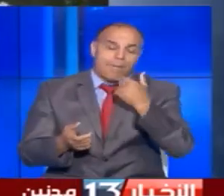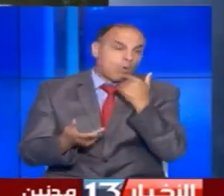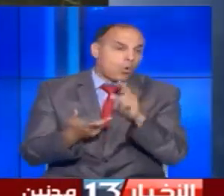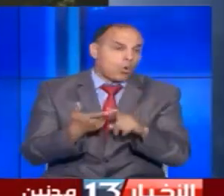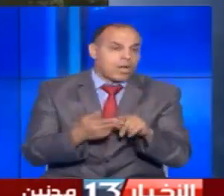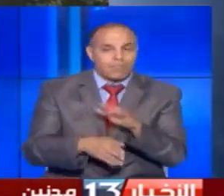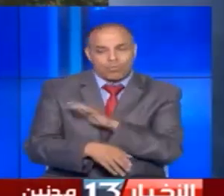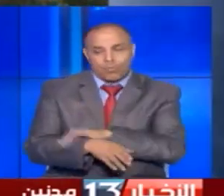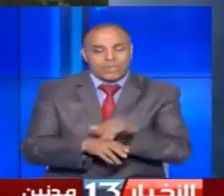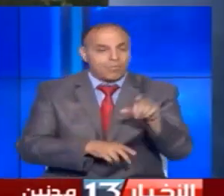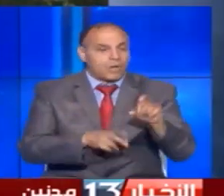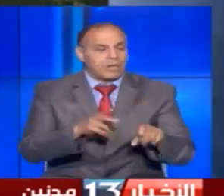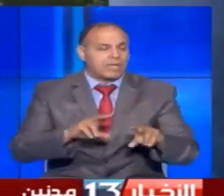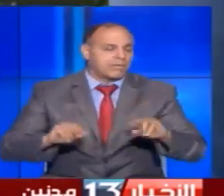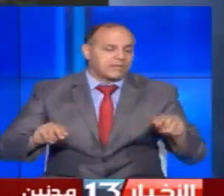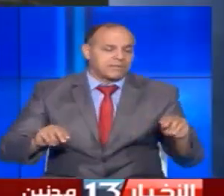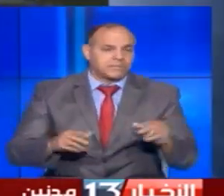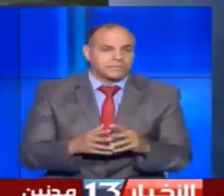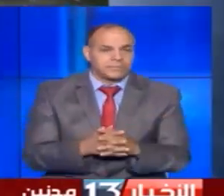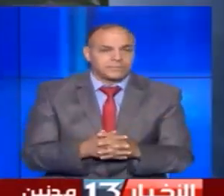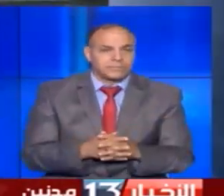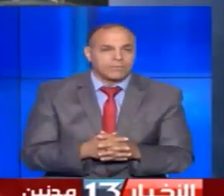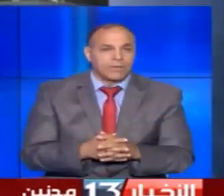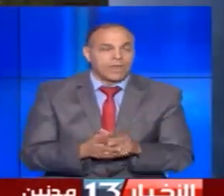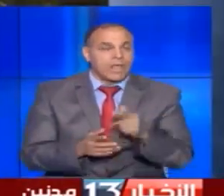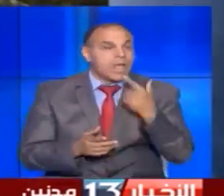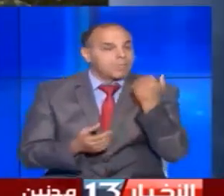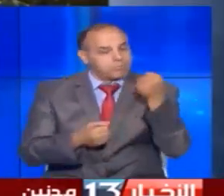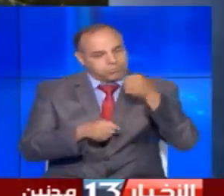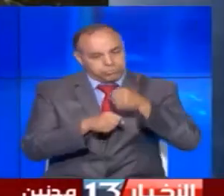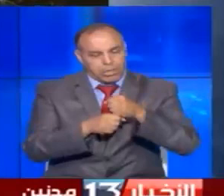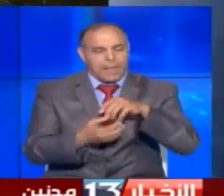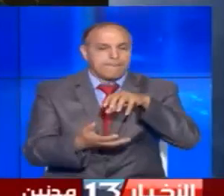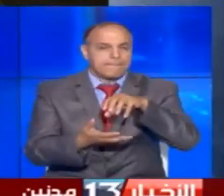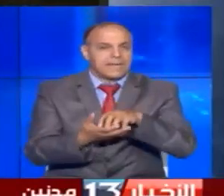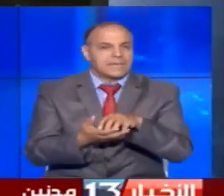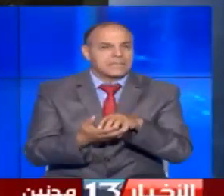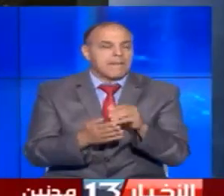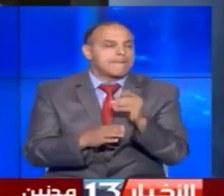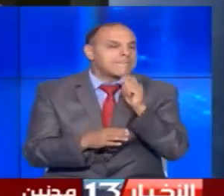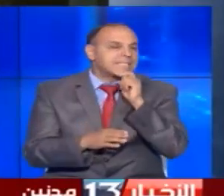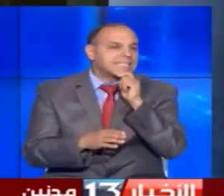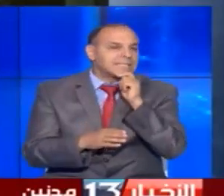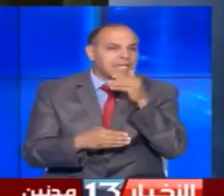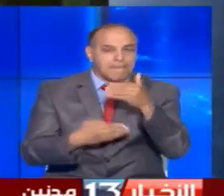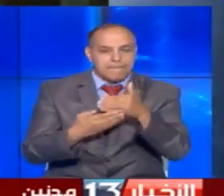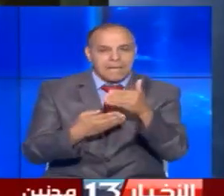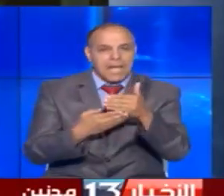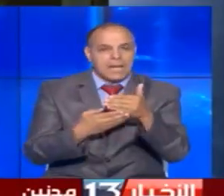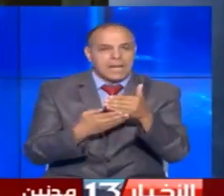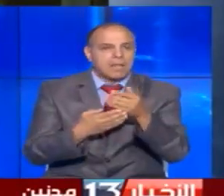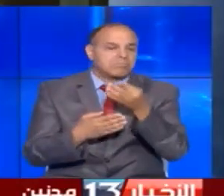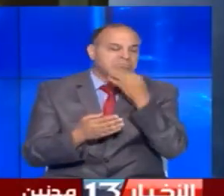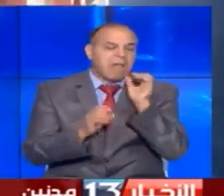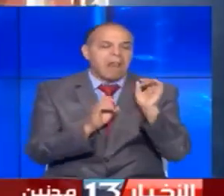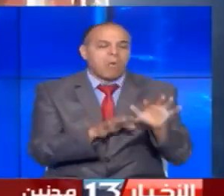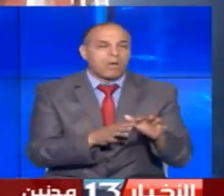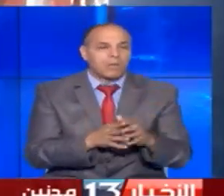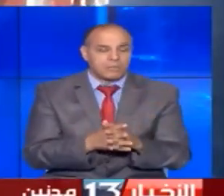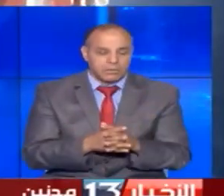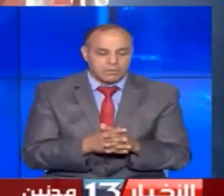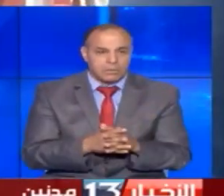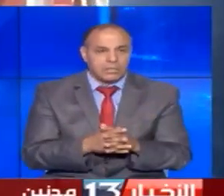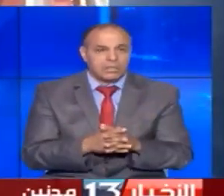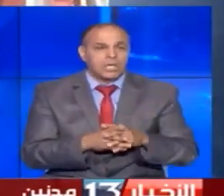والمواطنين على حد السواء المركز وبقيت بنايات واستغلال اخصها